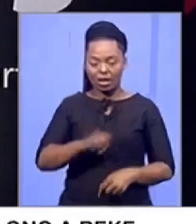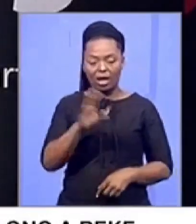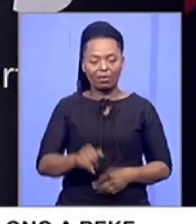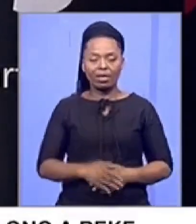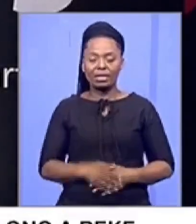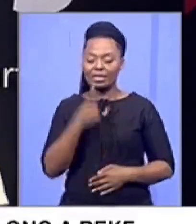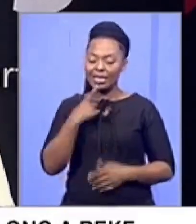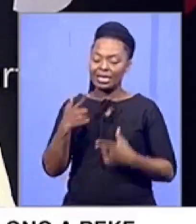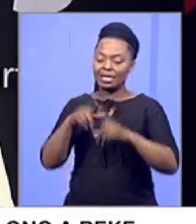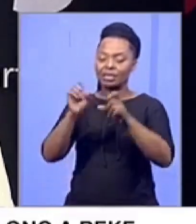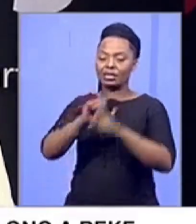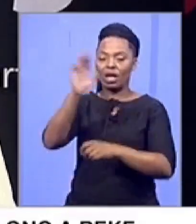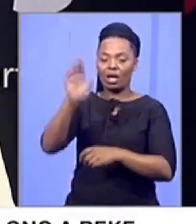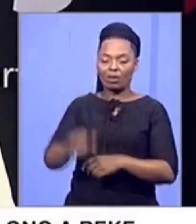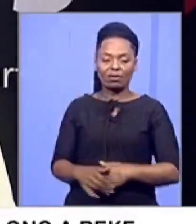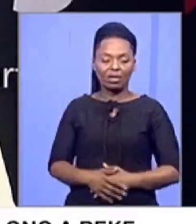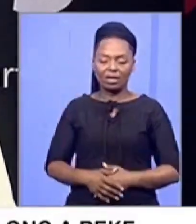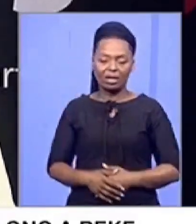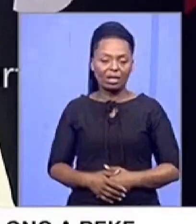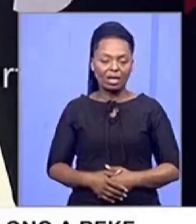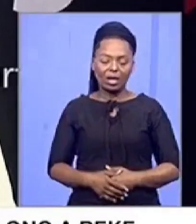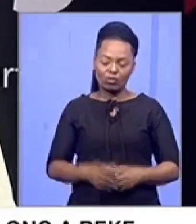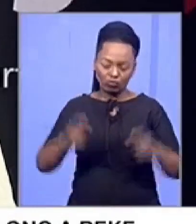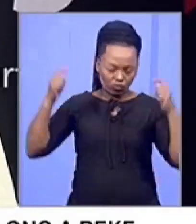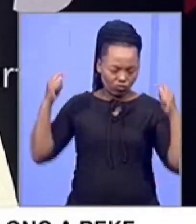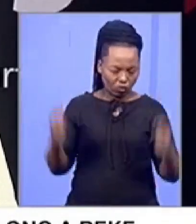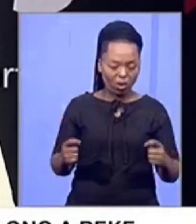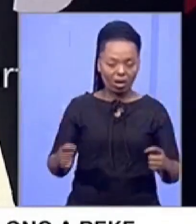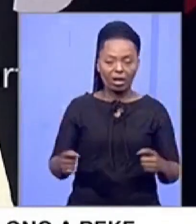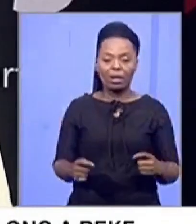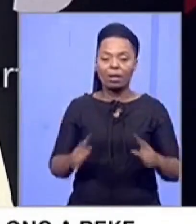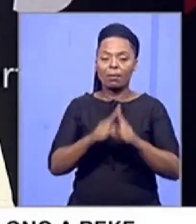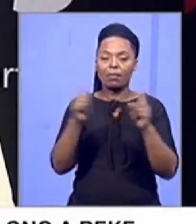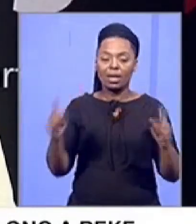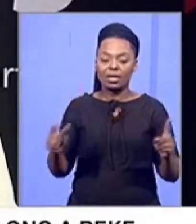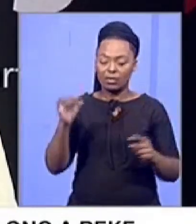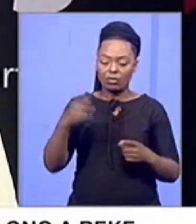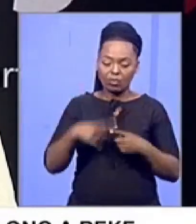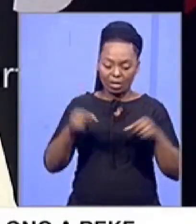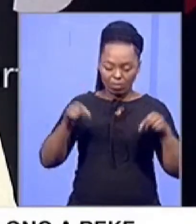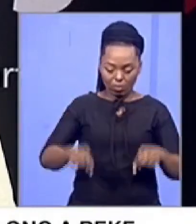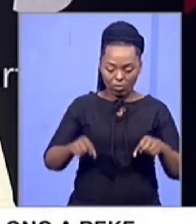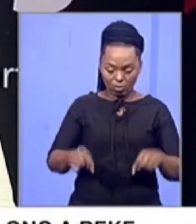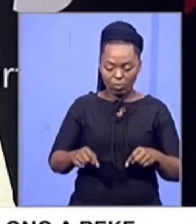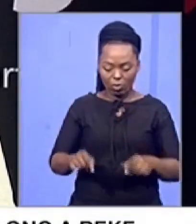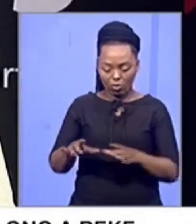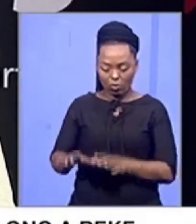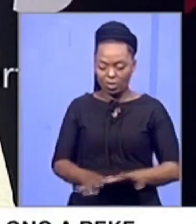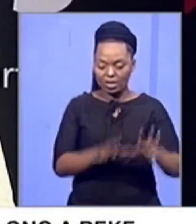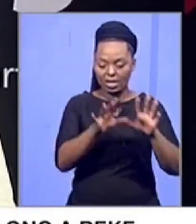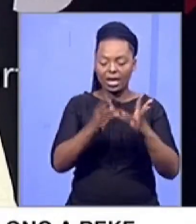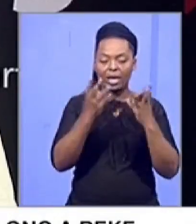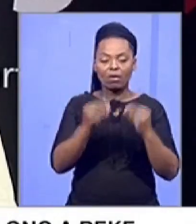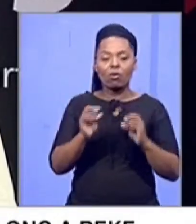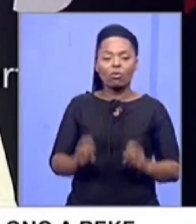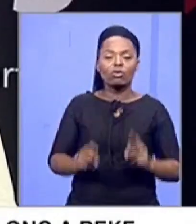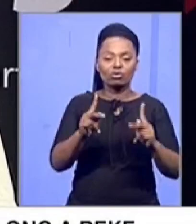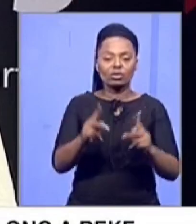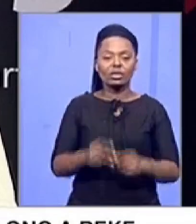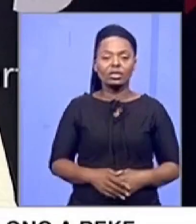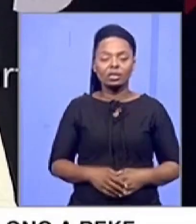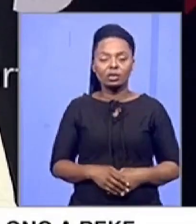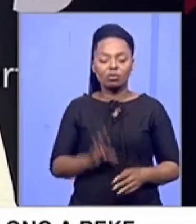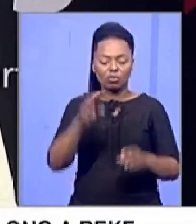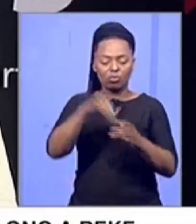ya South Africa ke league e leng hore matla ke league e leng hore e thata mme ha o bapala kontinenteng o na le monyetla wa hore